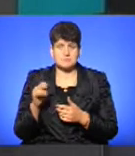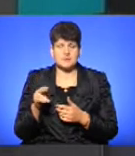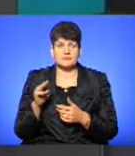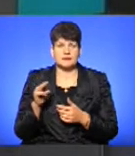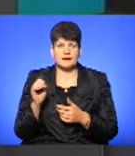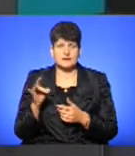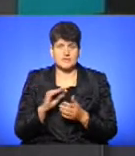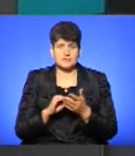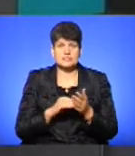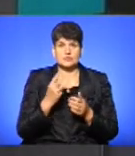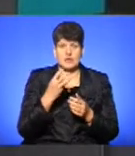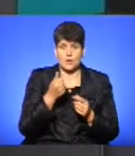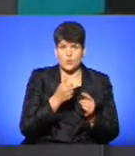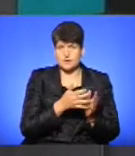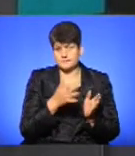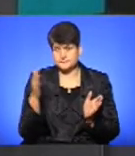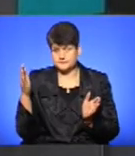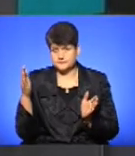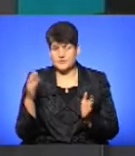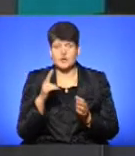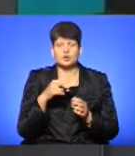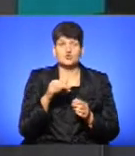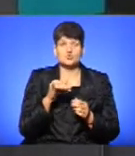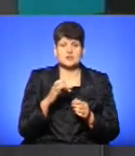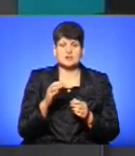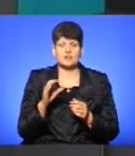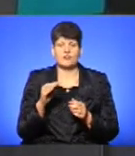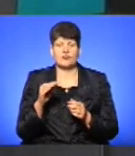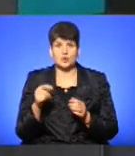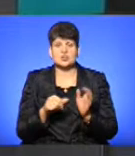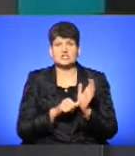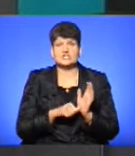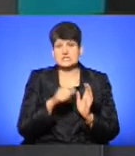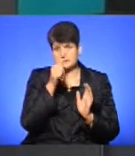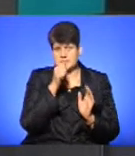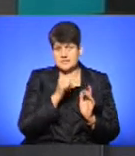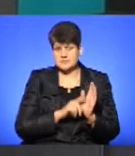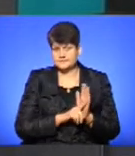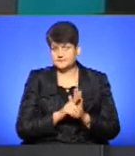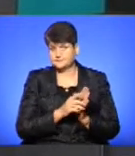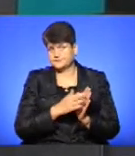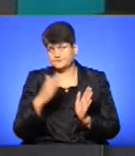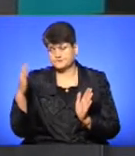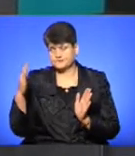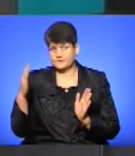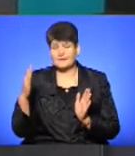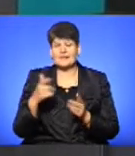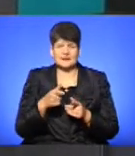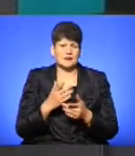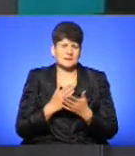з 3 років. Вакцина Juicy Flu з 6 місяців. Ну, там є